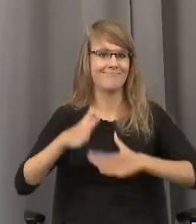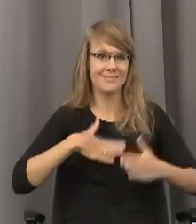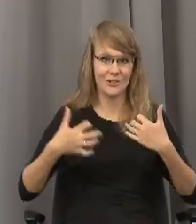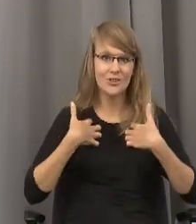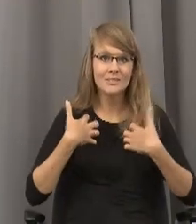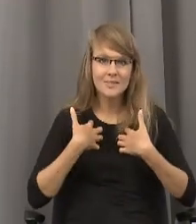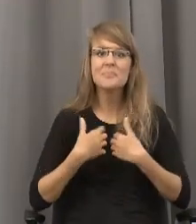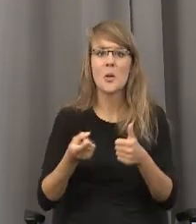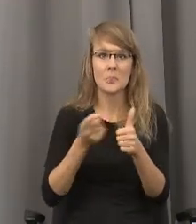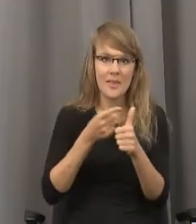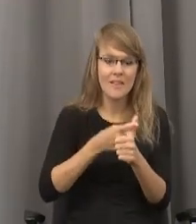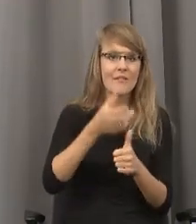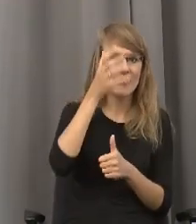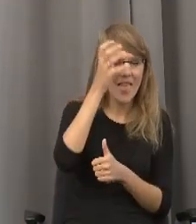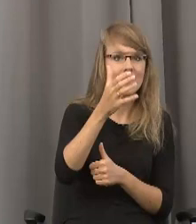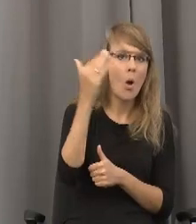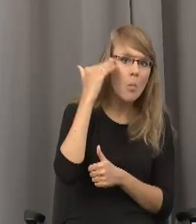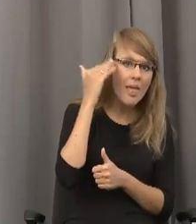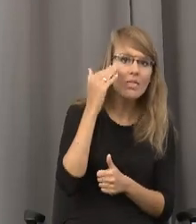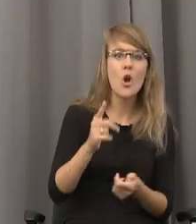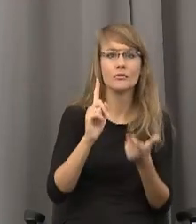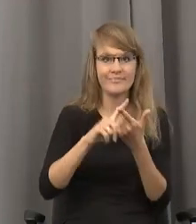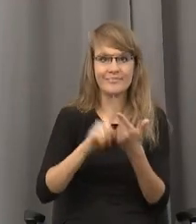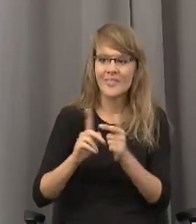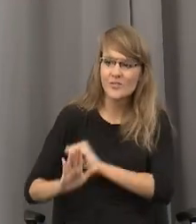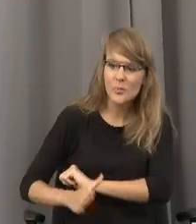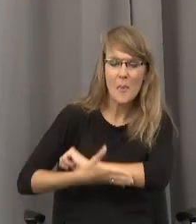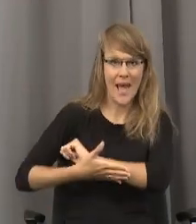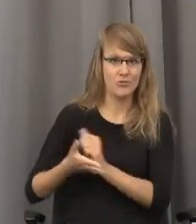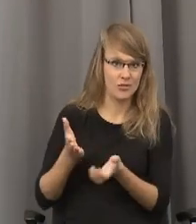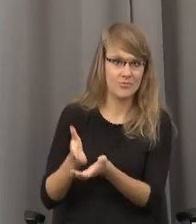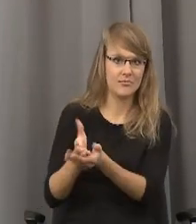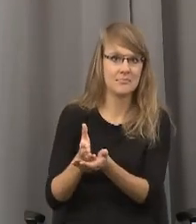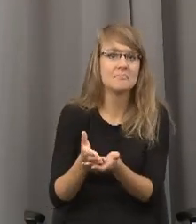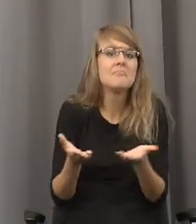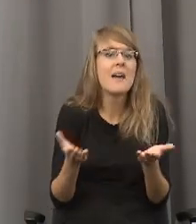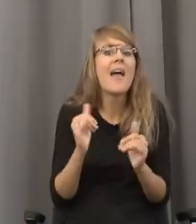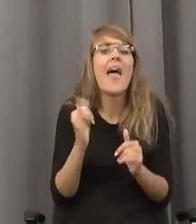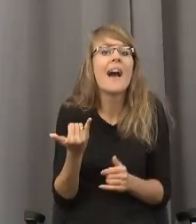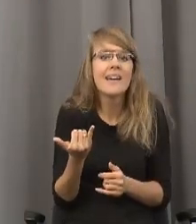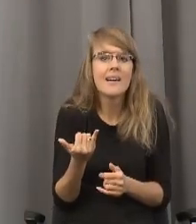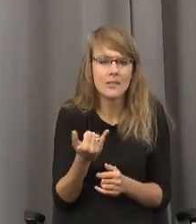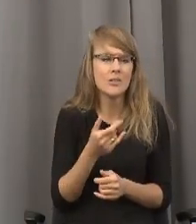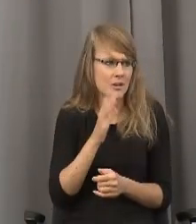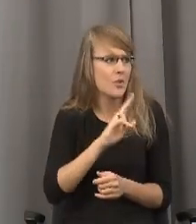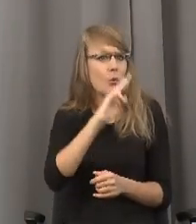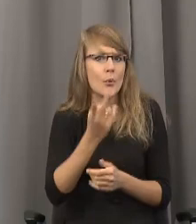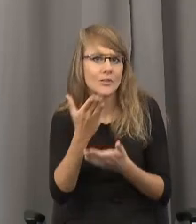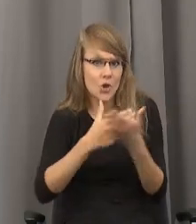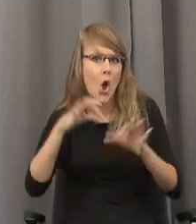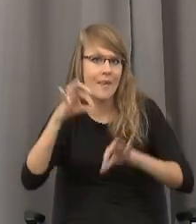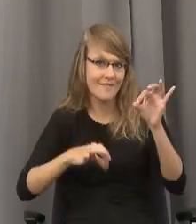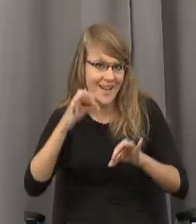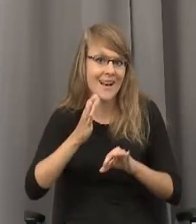pierwsza rzecz to wiedza i umiejętności, a potem wsparcie. Jakiego rodzaju wsparcie, dowiedzą się Państwo w drugiej części